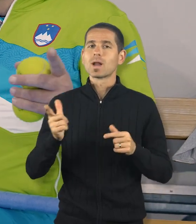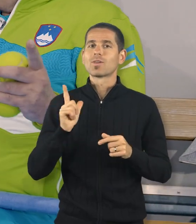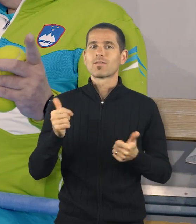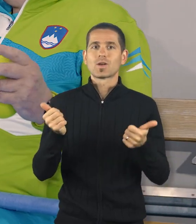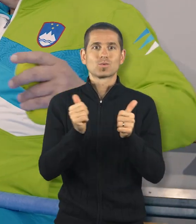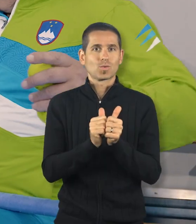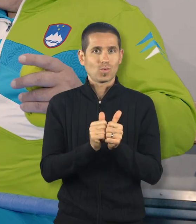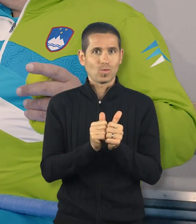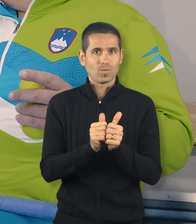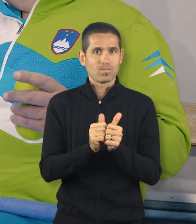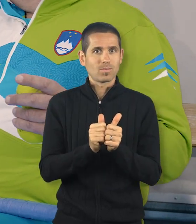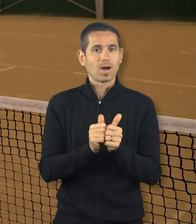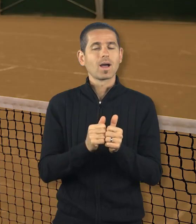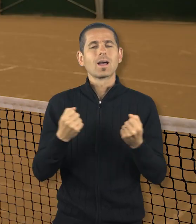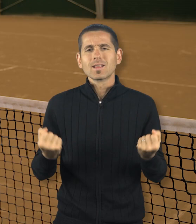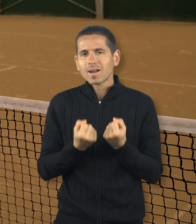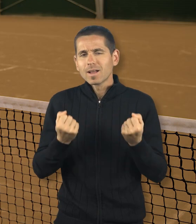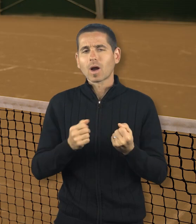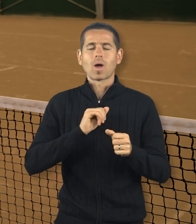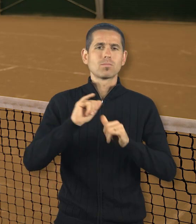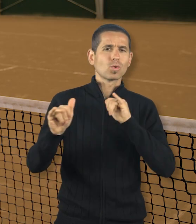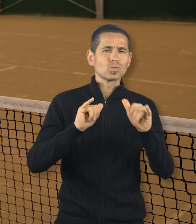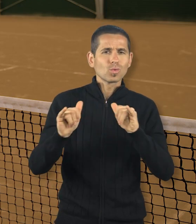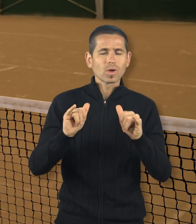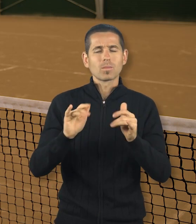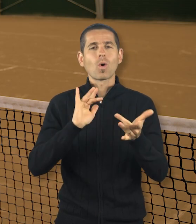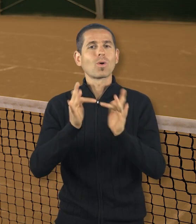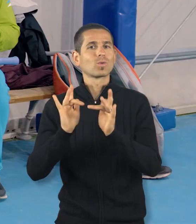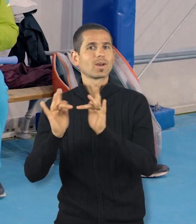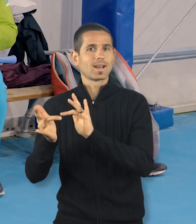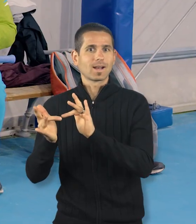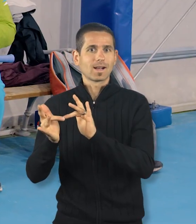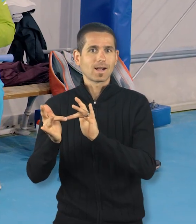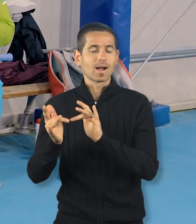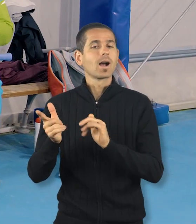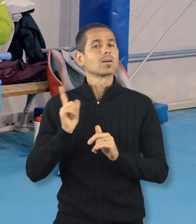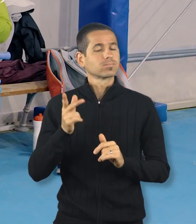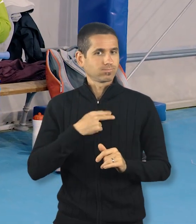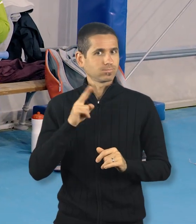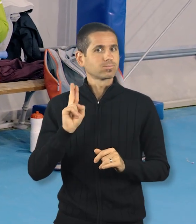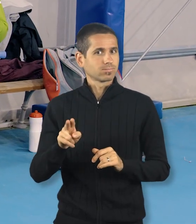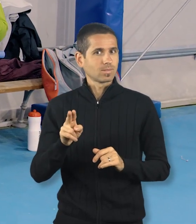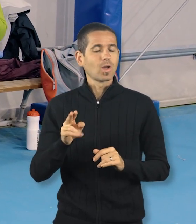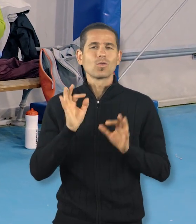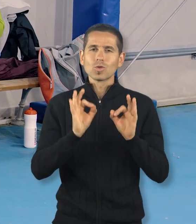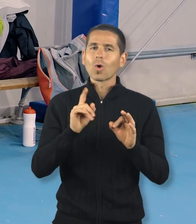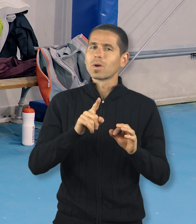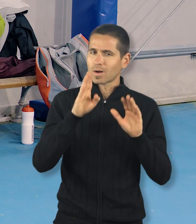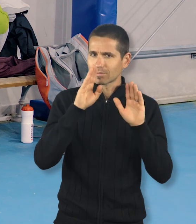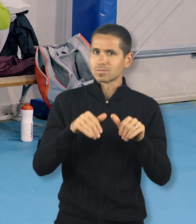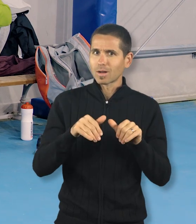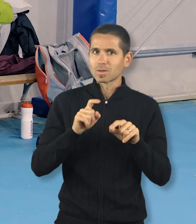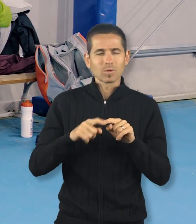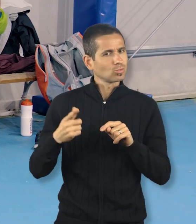dan preživiva skupaj, trenirava, potujeva po turnirjih, deliva dobro